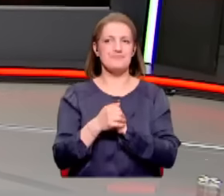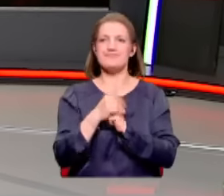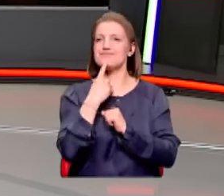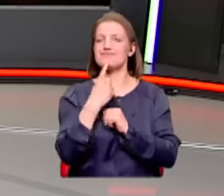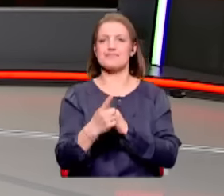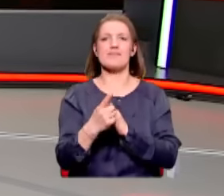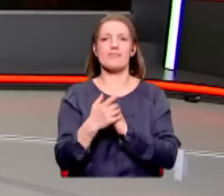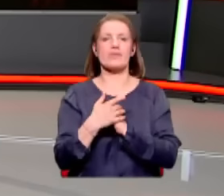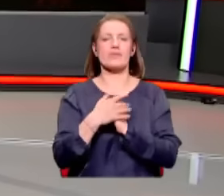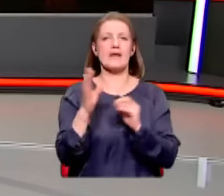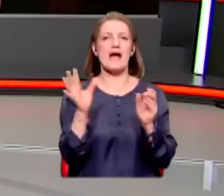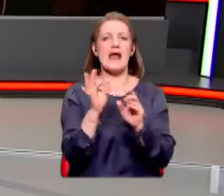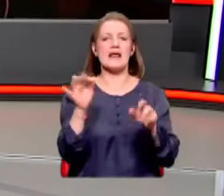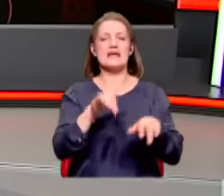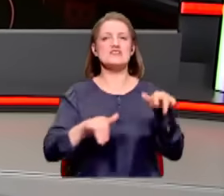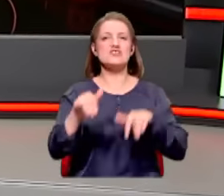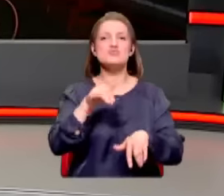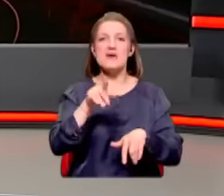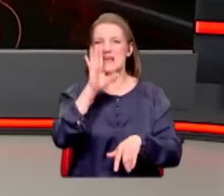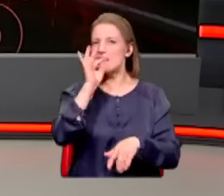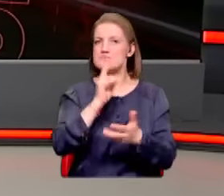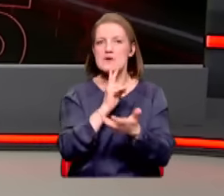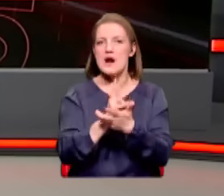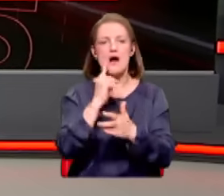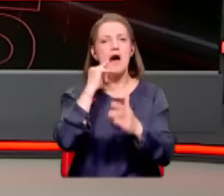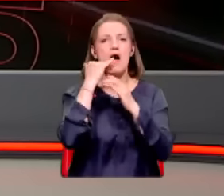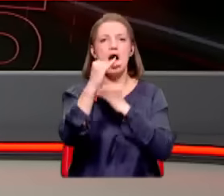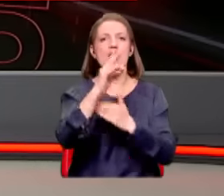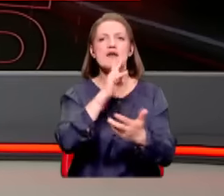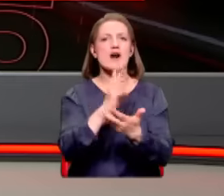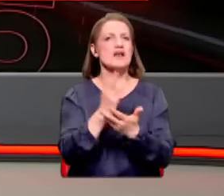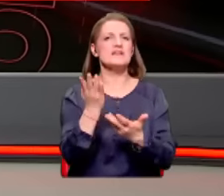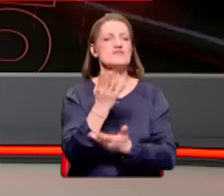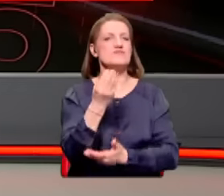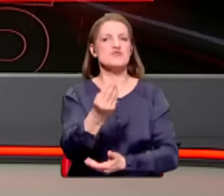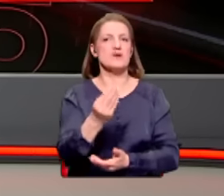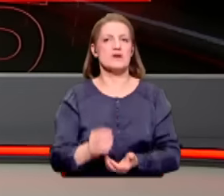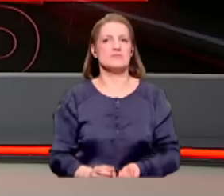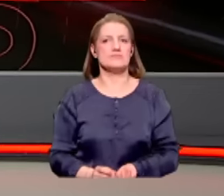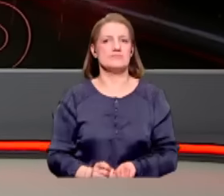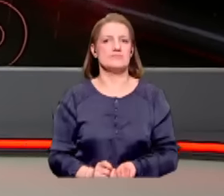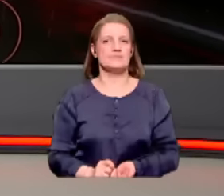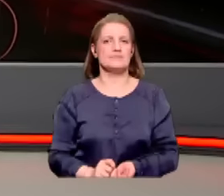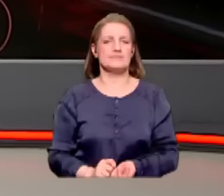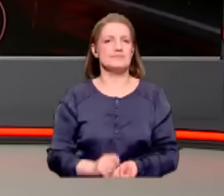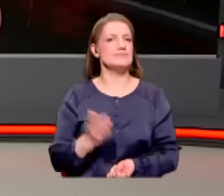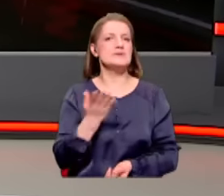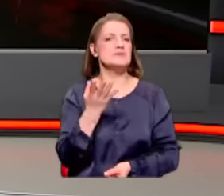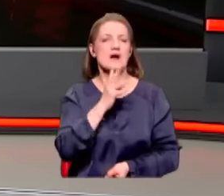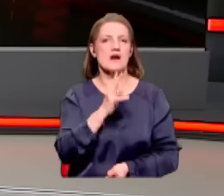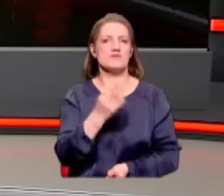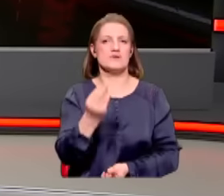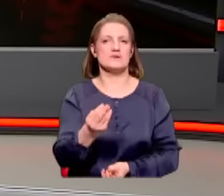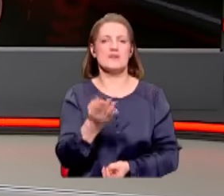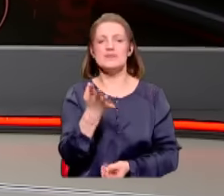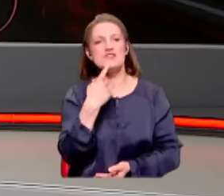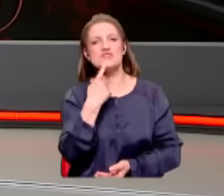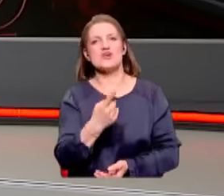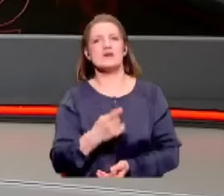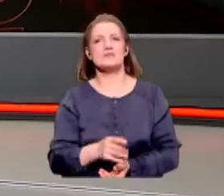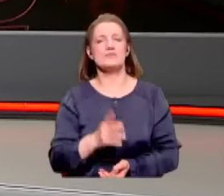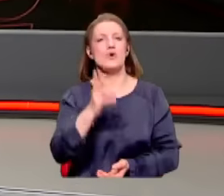ki erken seçime halk karar verecek. Erken seçime halk nasıl karar verecekmiş acaba? Nasıl karar verecek halk? Ne